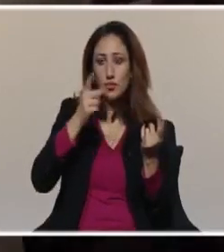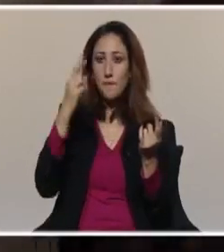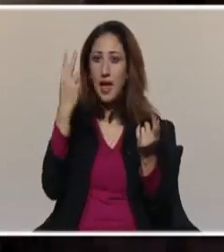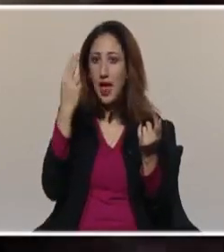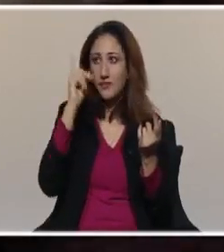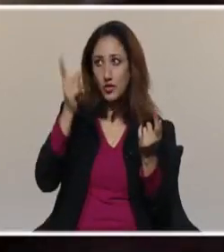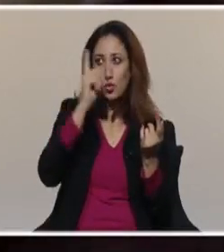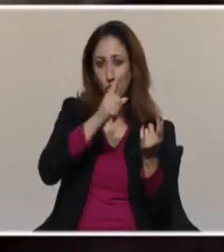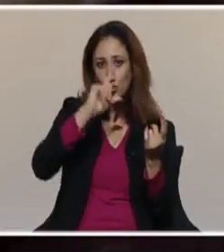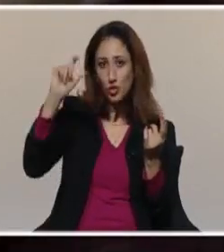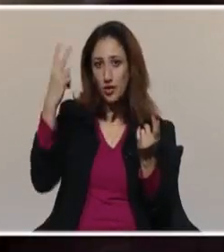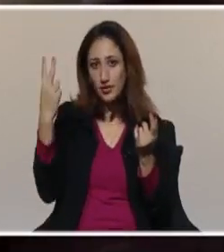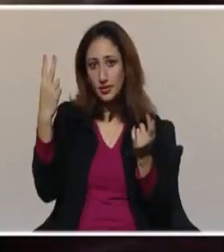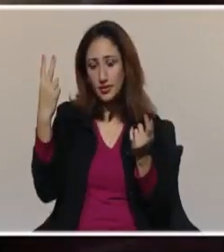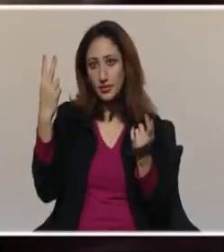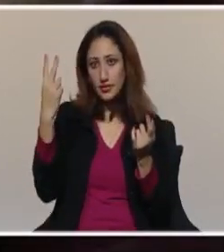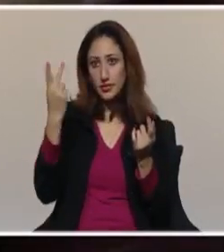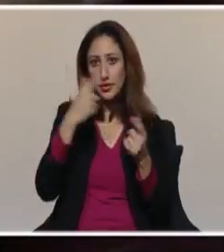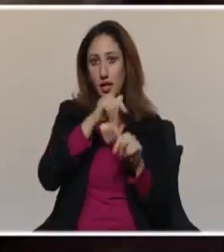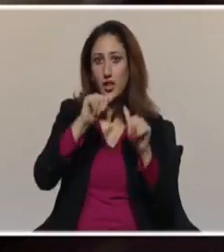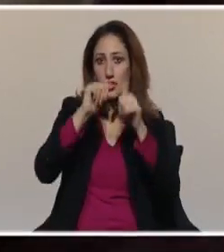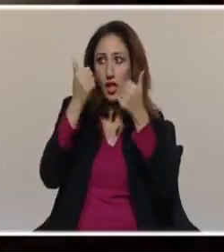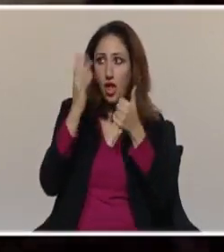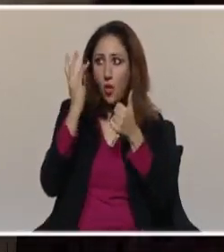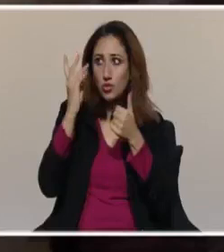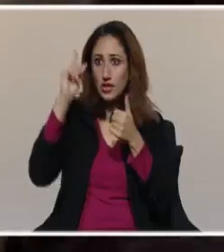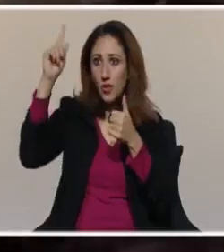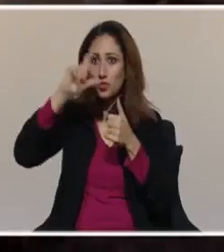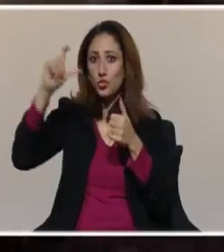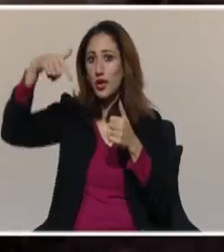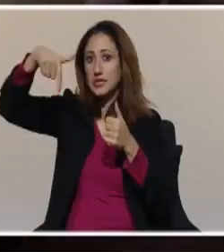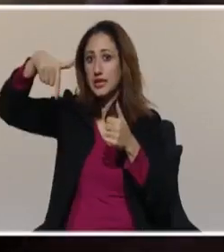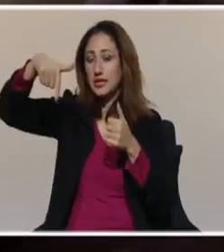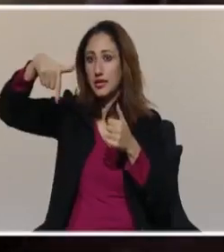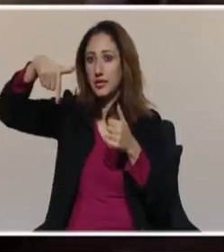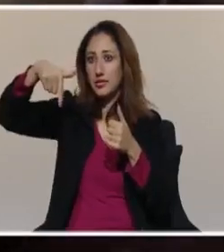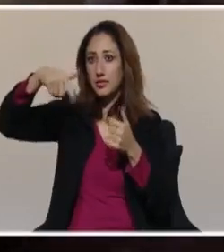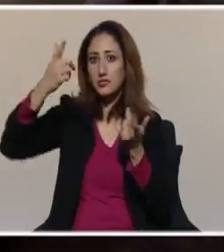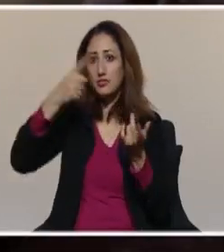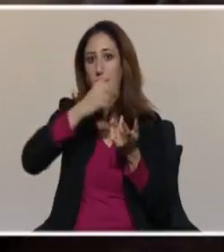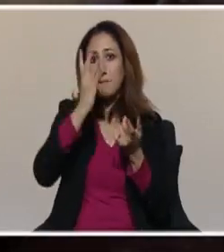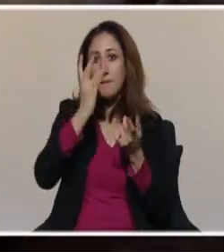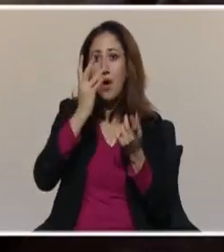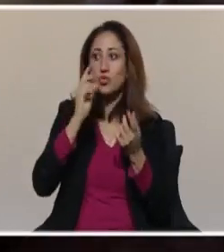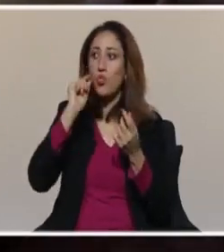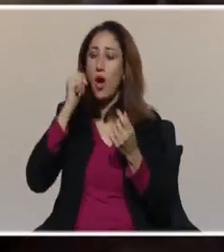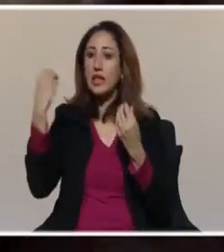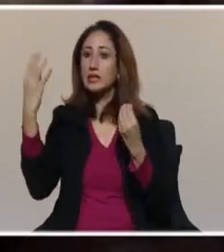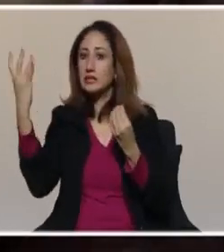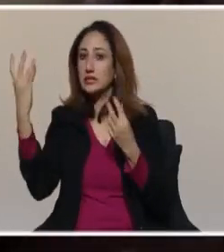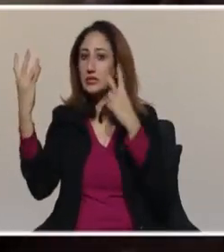2/2011، شهر 2/2011، وهي طلقت من زوجها الاول شهر 6/2011. اذا يعني هي تزوجته وهي لسه على ذمه زوجها. وهي على ذمه واحد